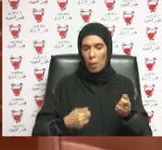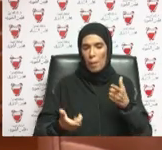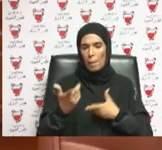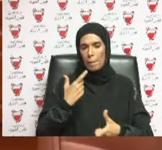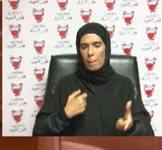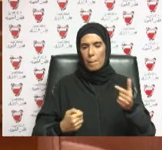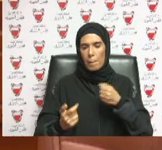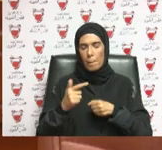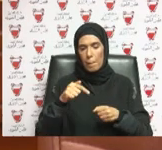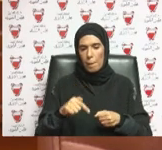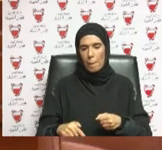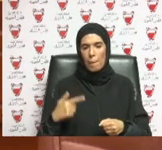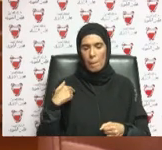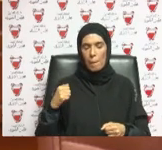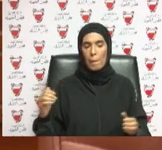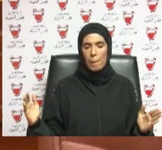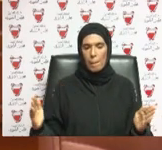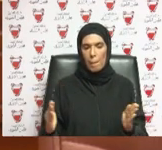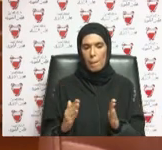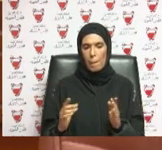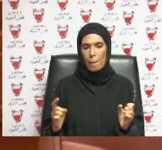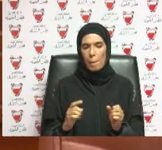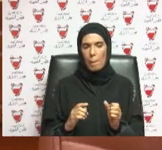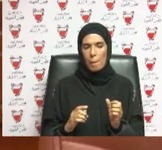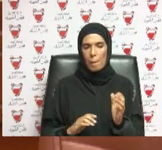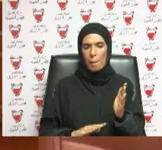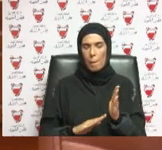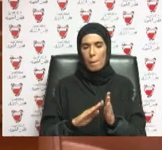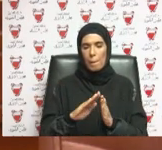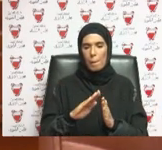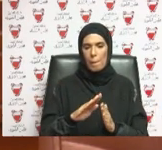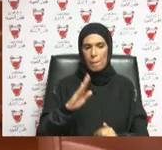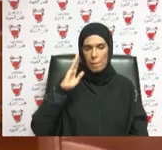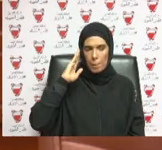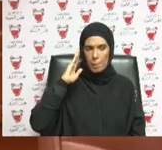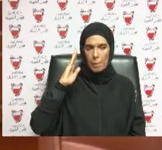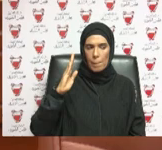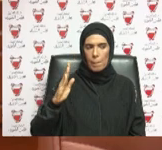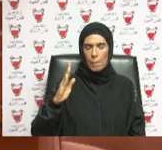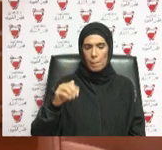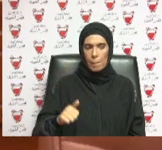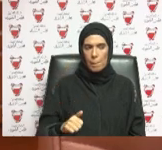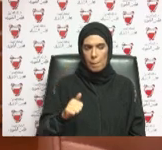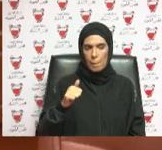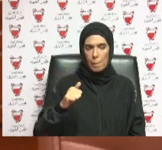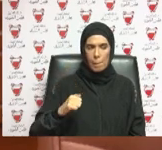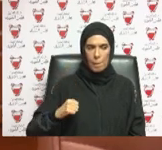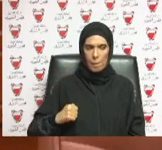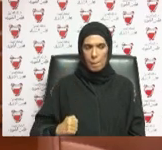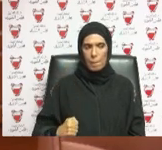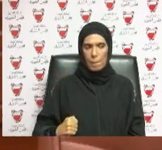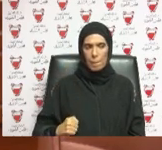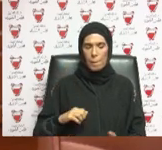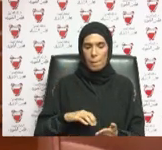هذه الإرادة والعزم لمجابهة تحديات التنمية في كافة أركان الدولة، حتى أصبحت مملكة البحرين